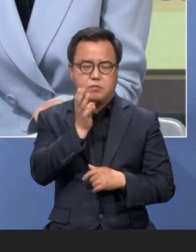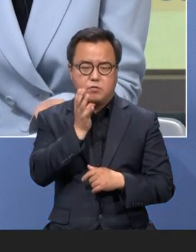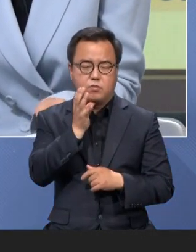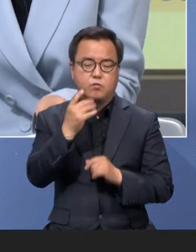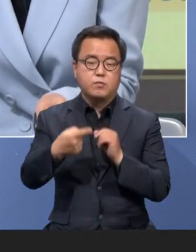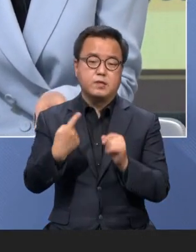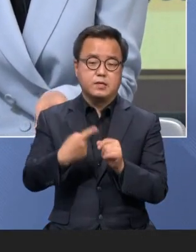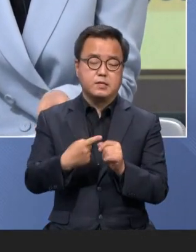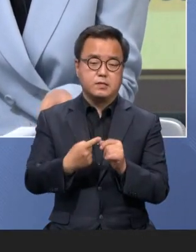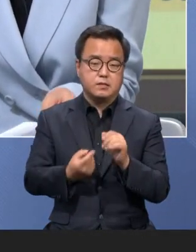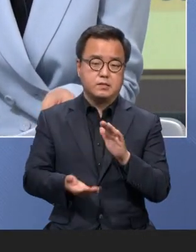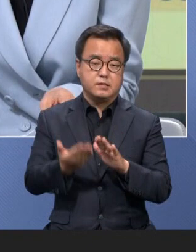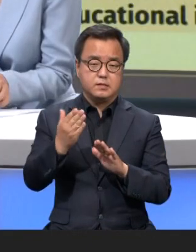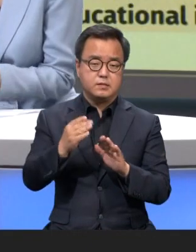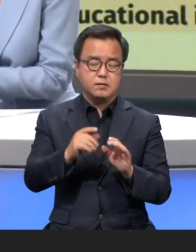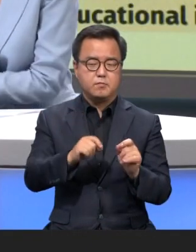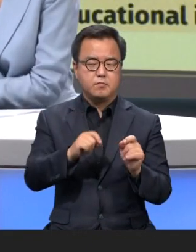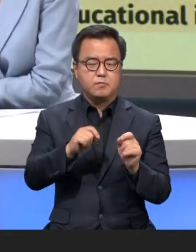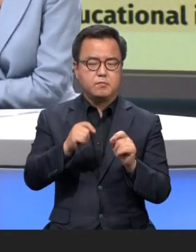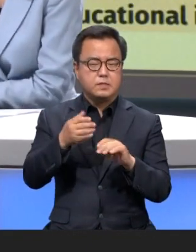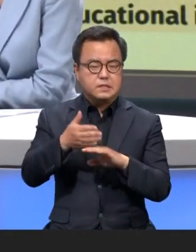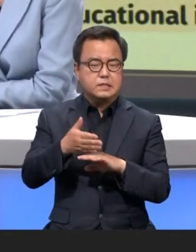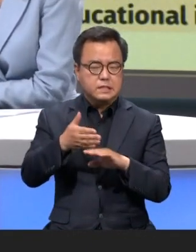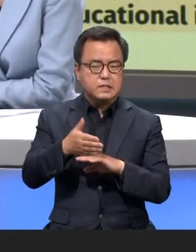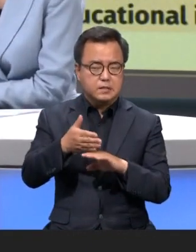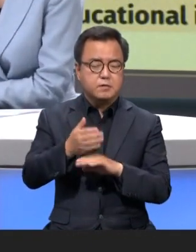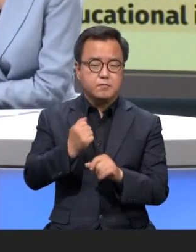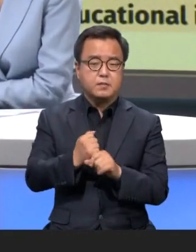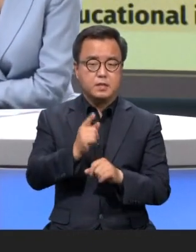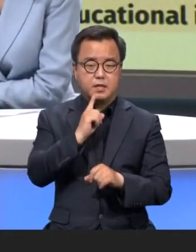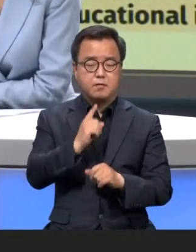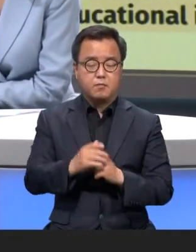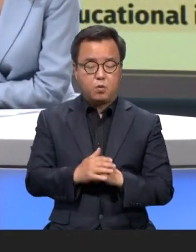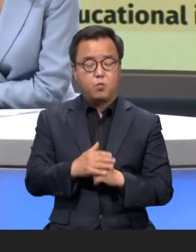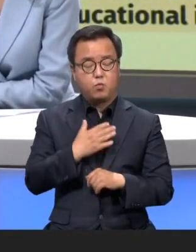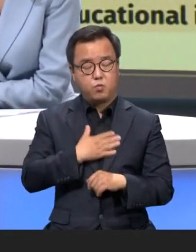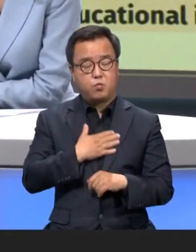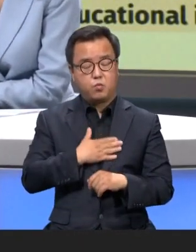나온 겁니다 이제 후 지중해식 식단이 고주만 그래도 꼭 좀 챙겨 먹어 봐야 될거 같구요